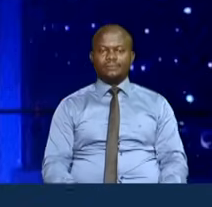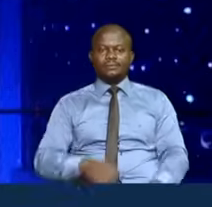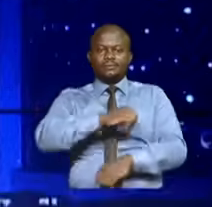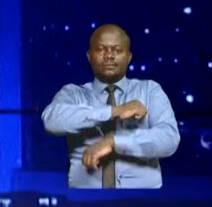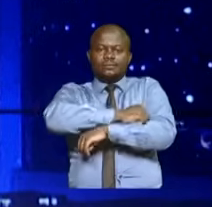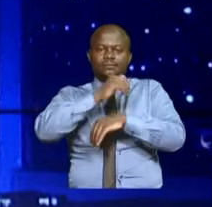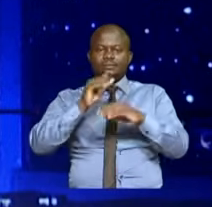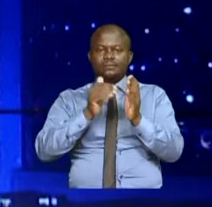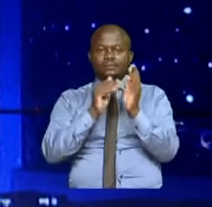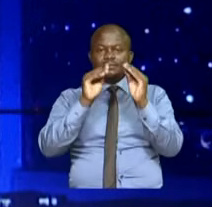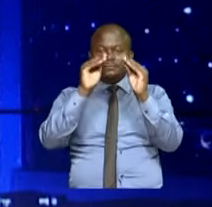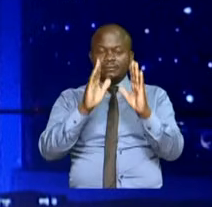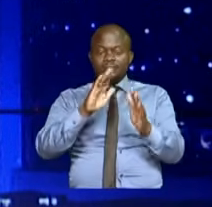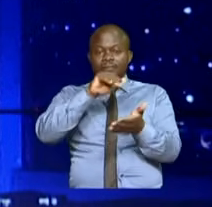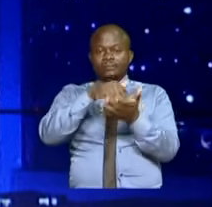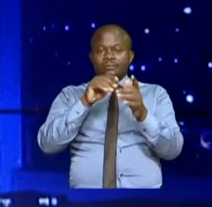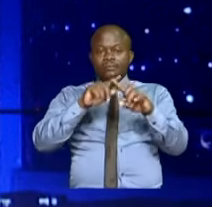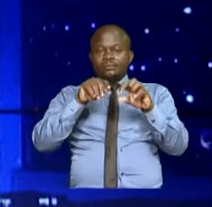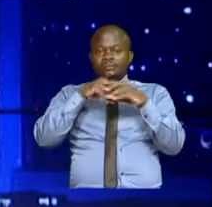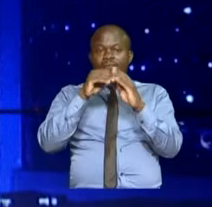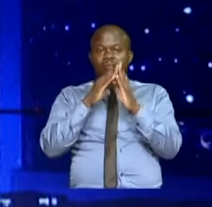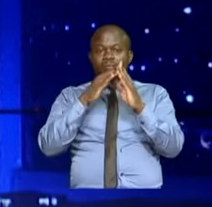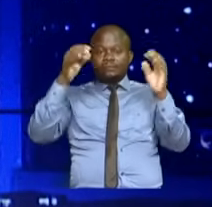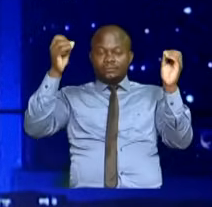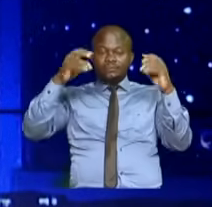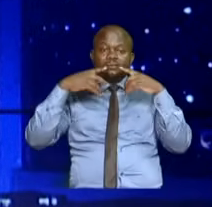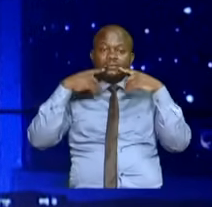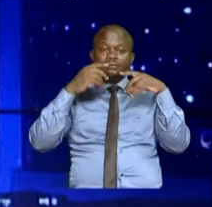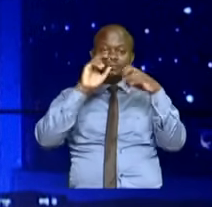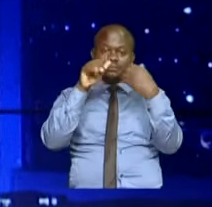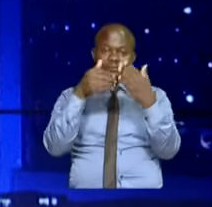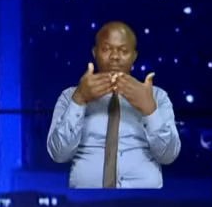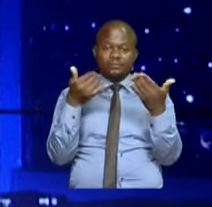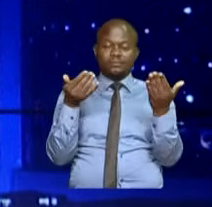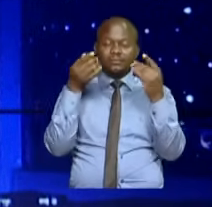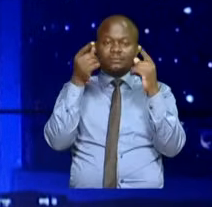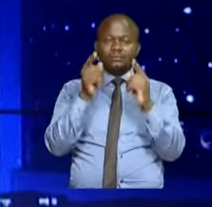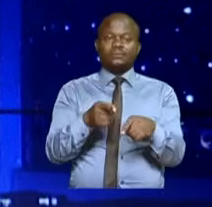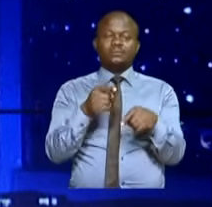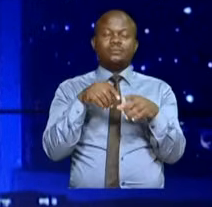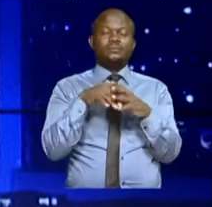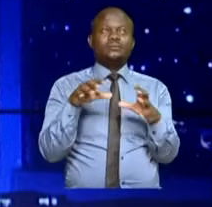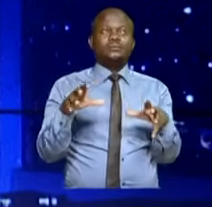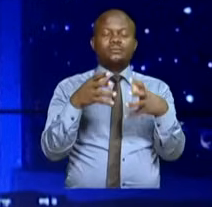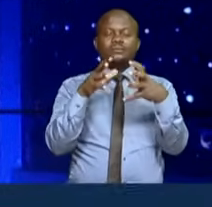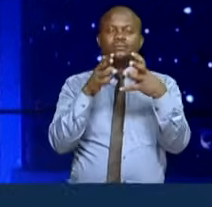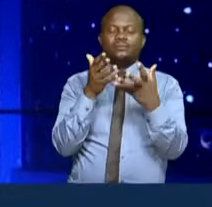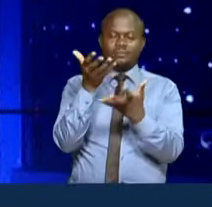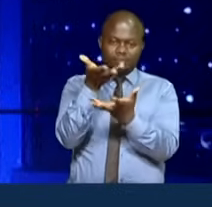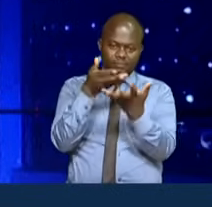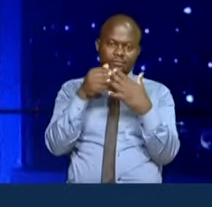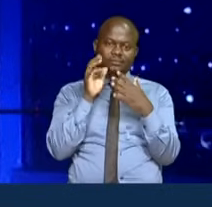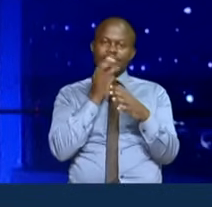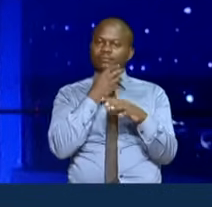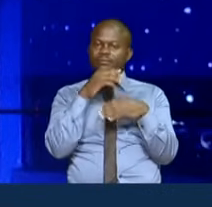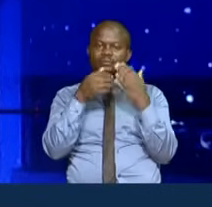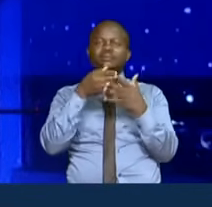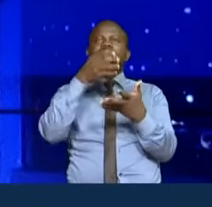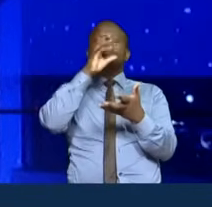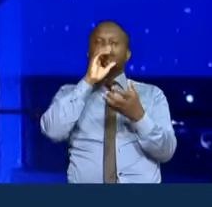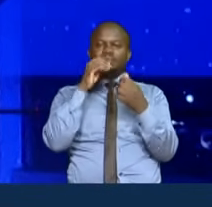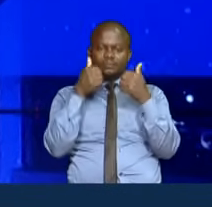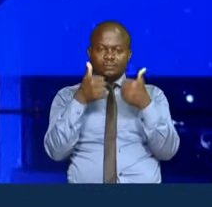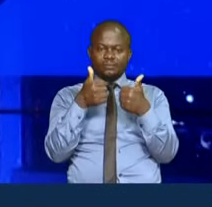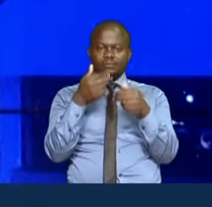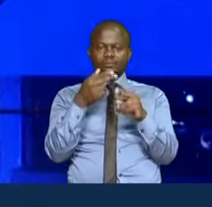Abanyeshuri n'abarezi bo mu bigo bitandukanye mu mujyi wa Kigali bo baravuga ko kuba barazaniwe ibigega biyungurura amazi bakayanywa ari meza